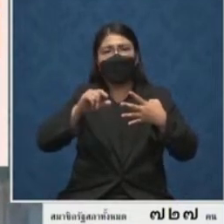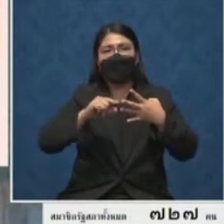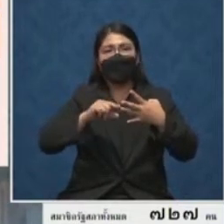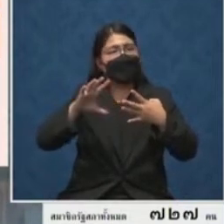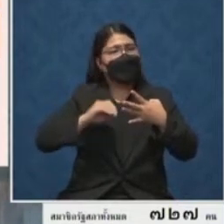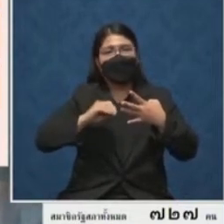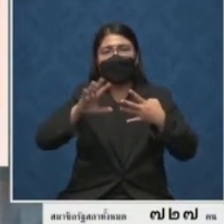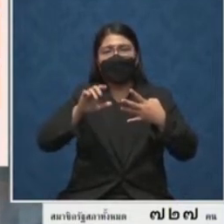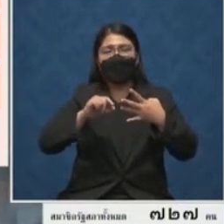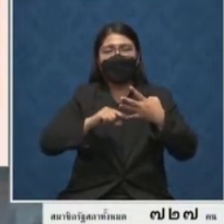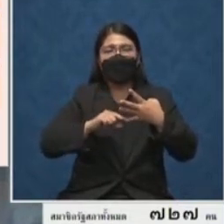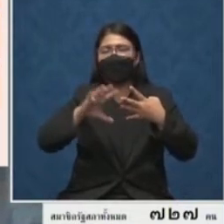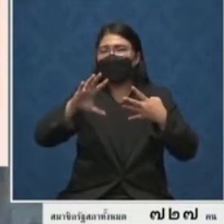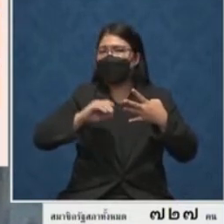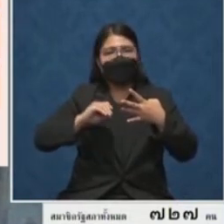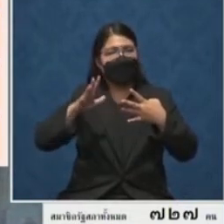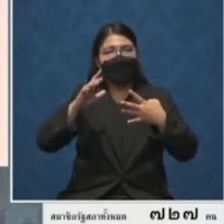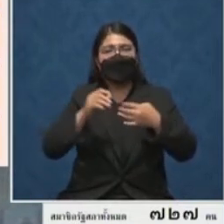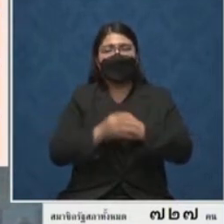ไม่รับหลักการ4ไม่รับหลักการ